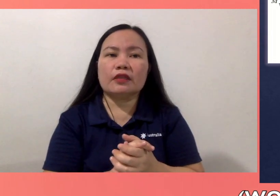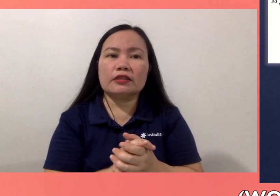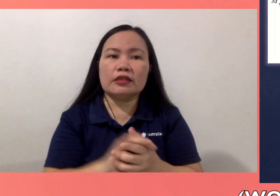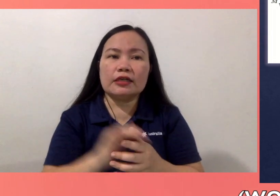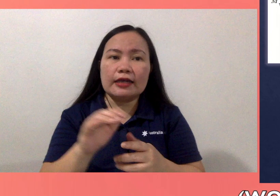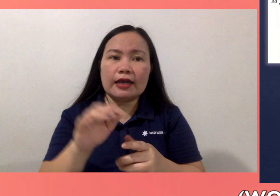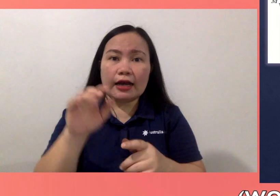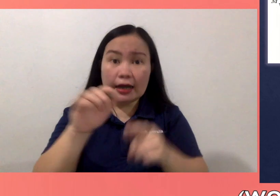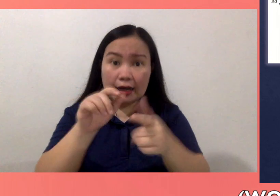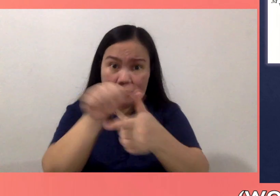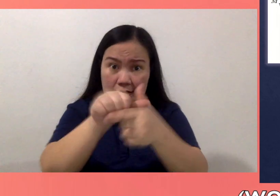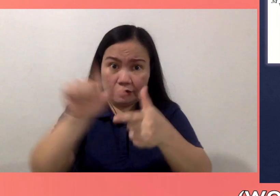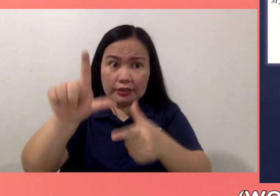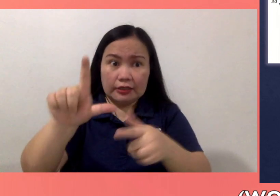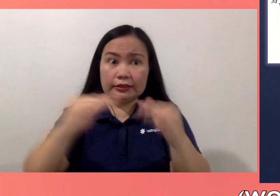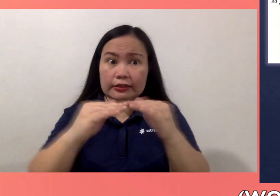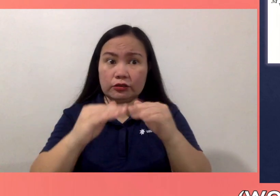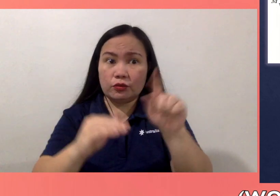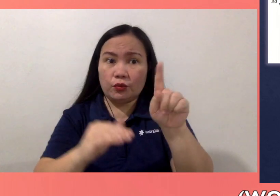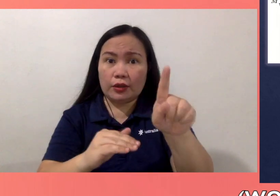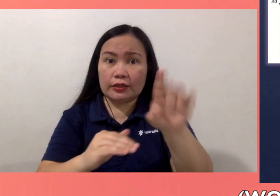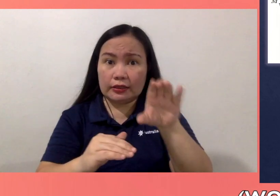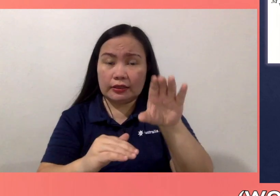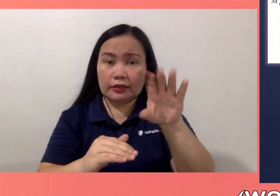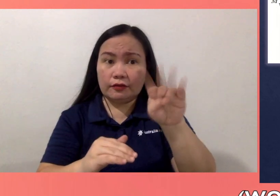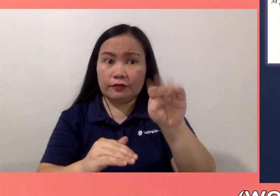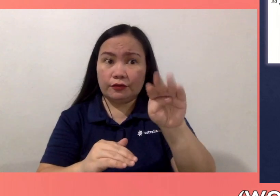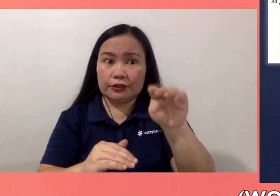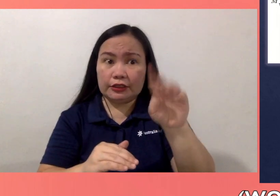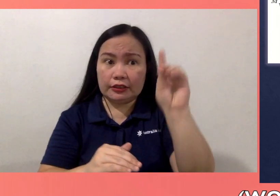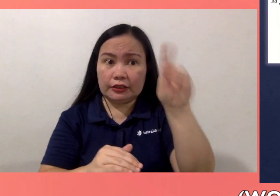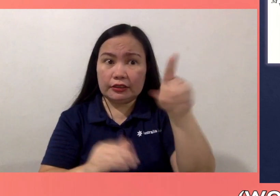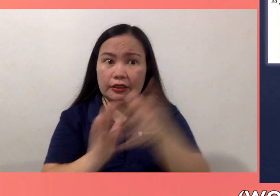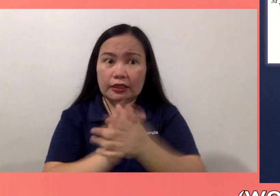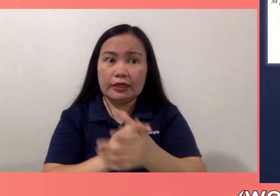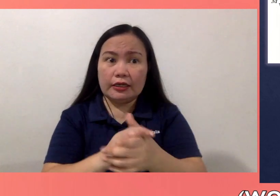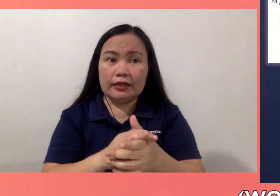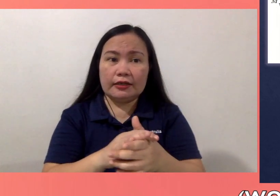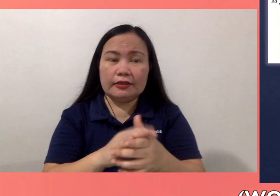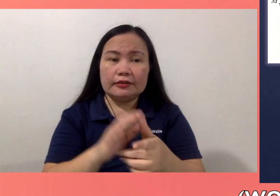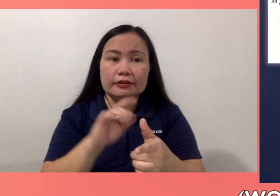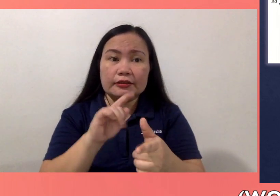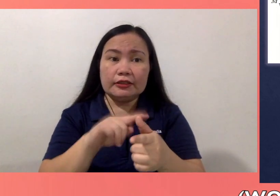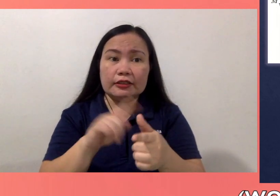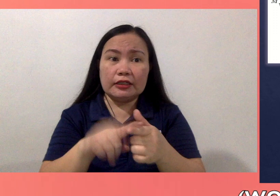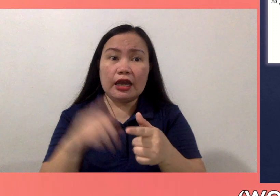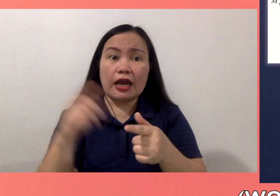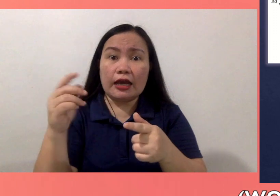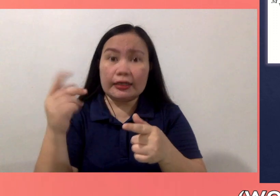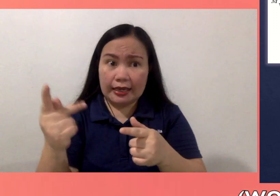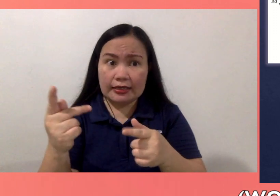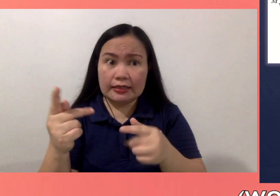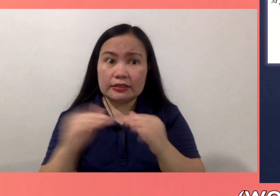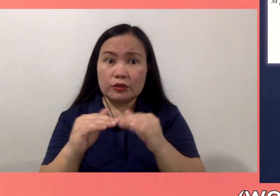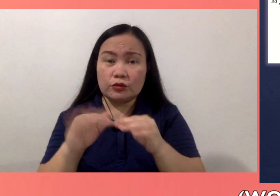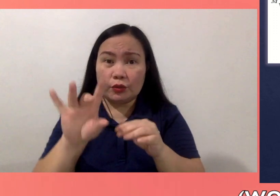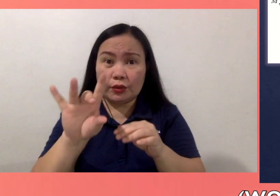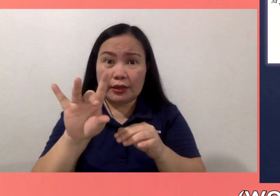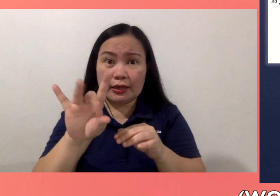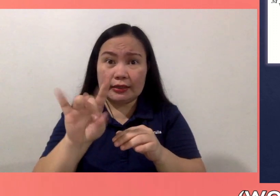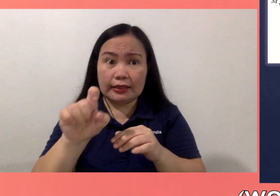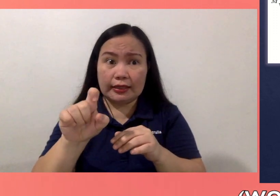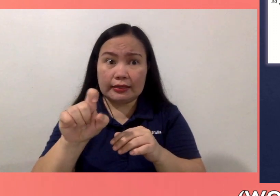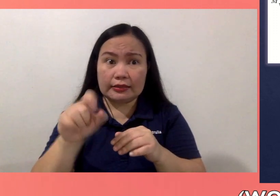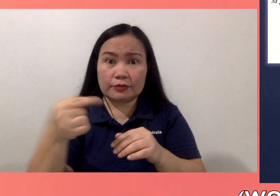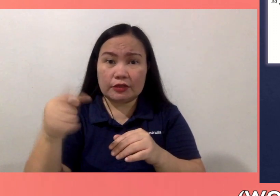114 degree, yung angle K natin is 8x minus 1, so si angle M, since itong angle